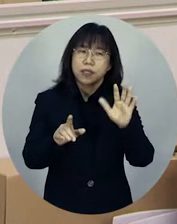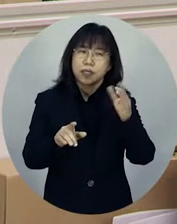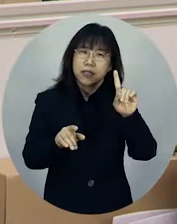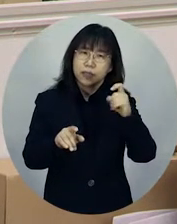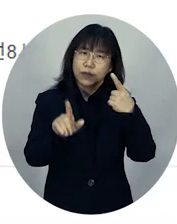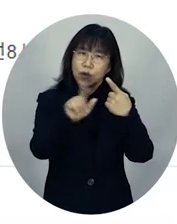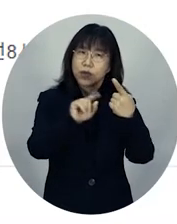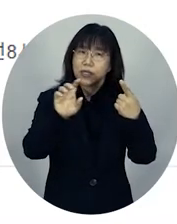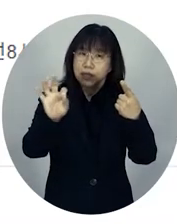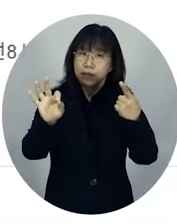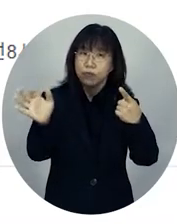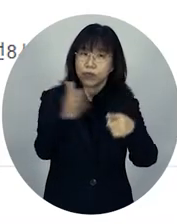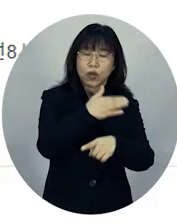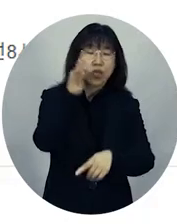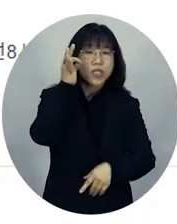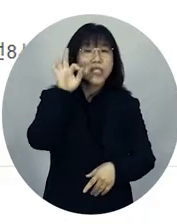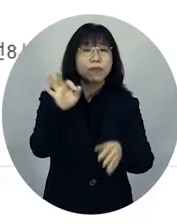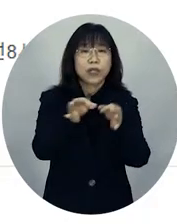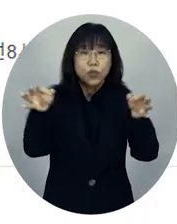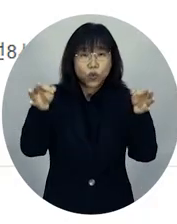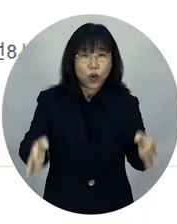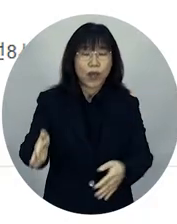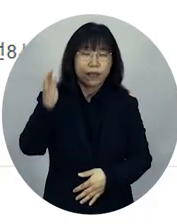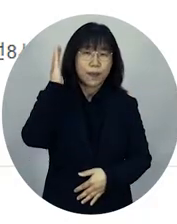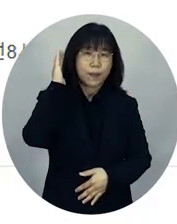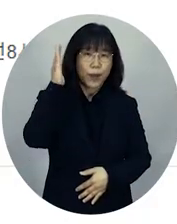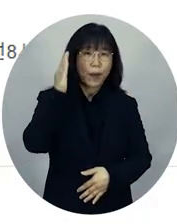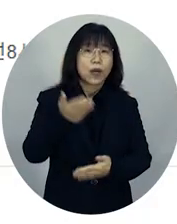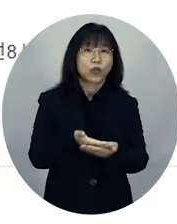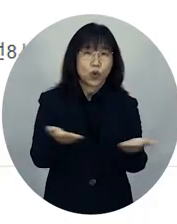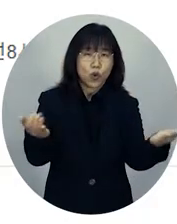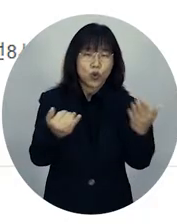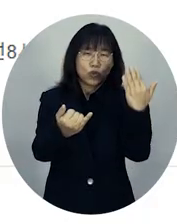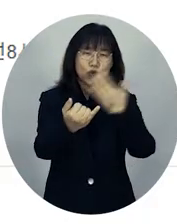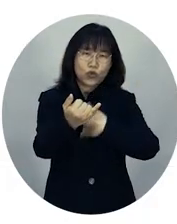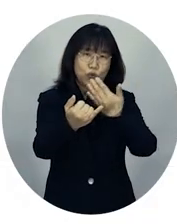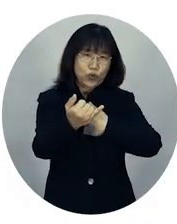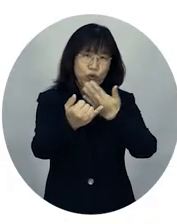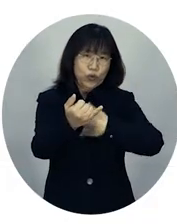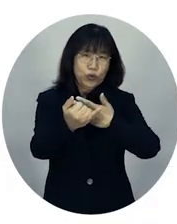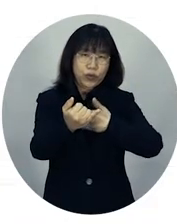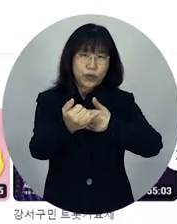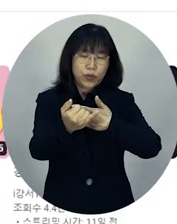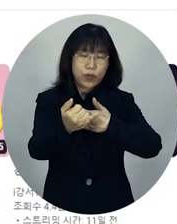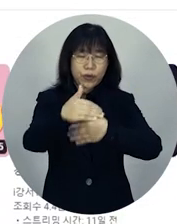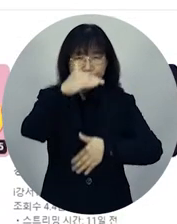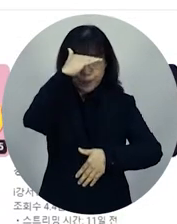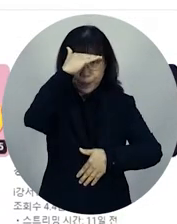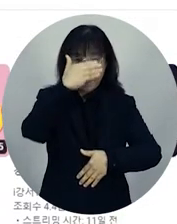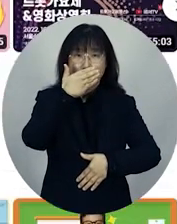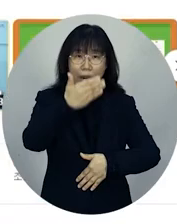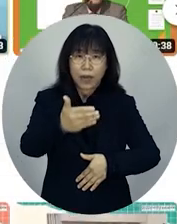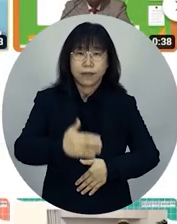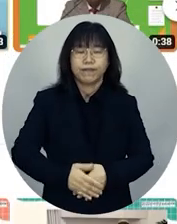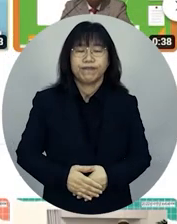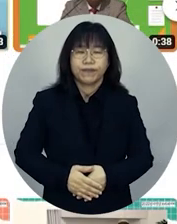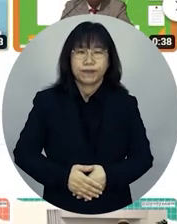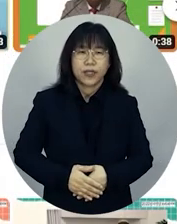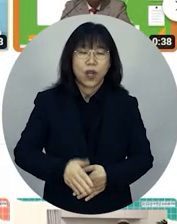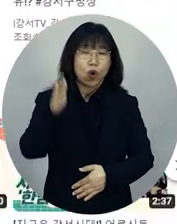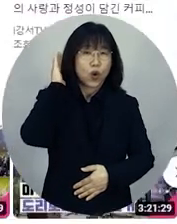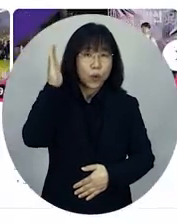부탁드립니다 오는 10일부터 시작되는 강좌는 19일까지 열흘 동안 강서구청 유튜브 채널에서